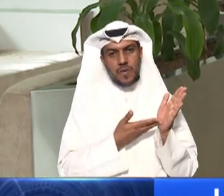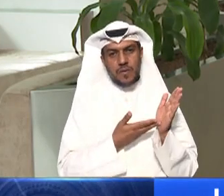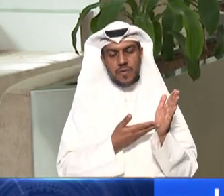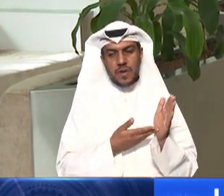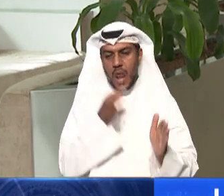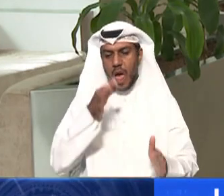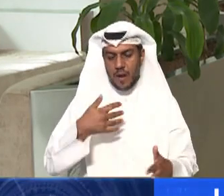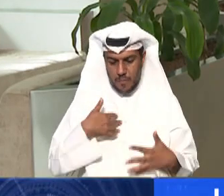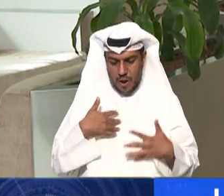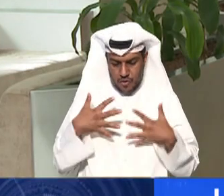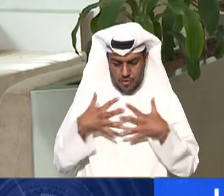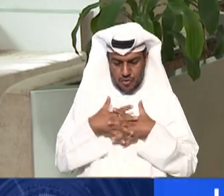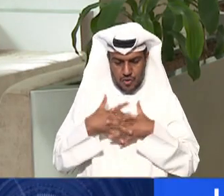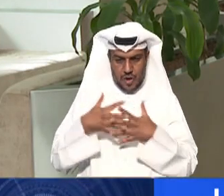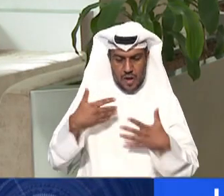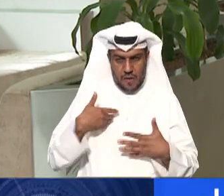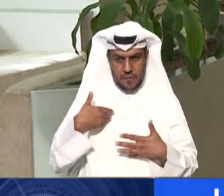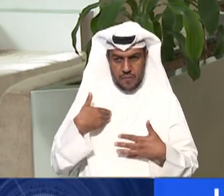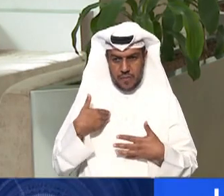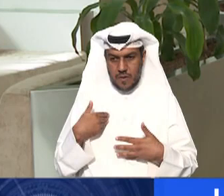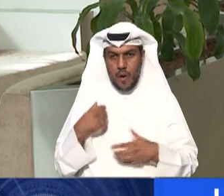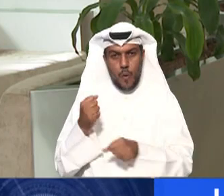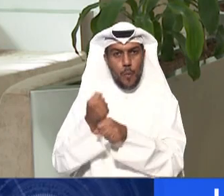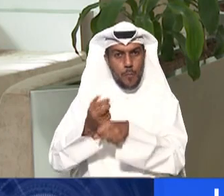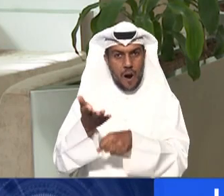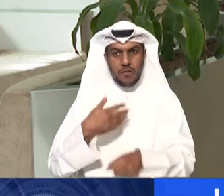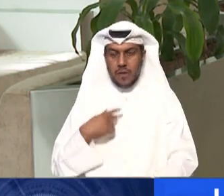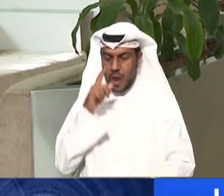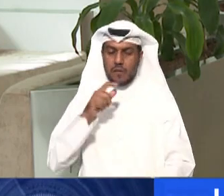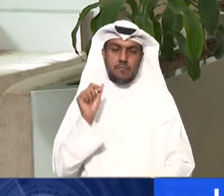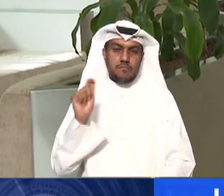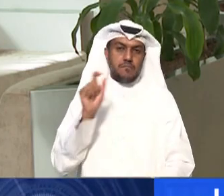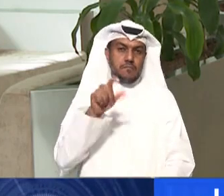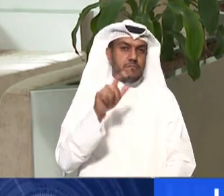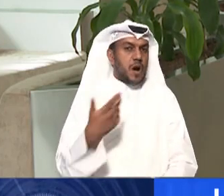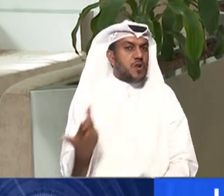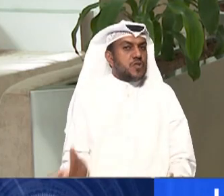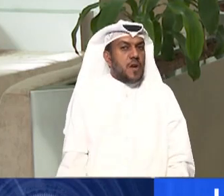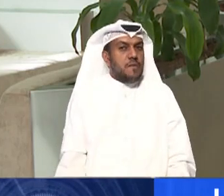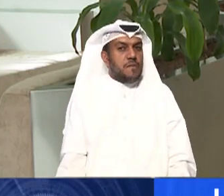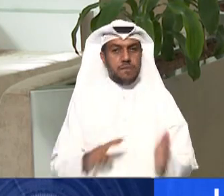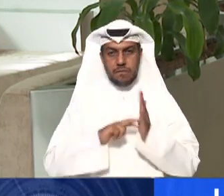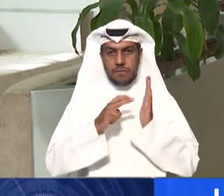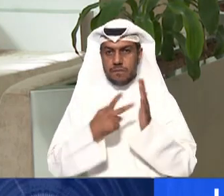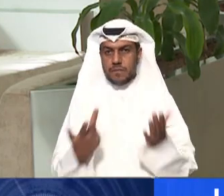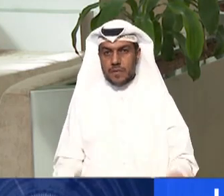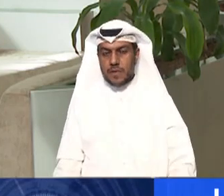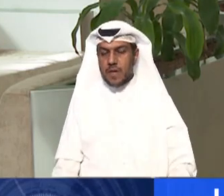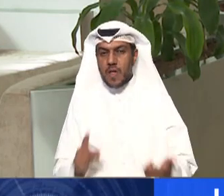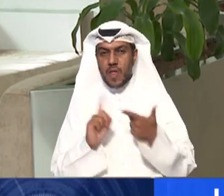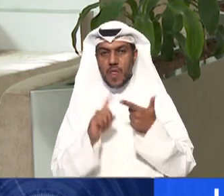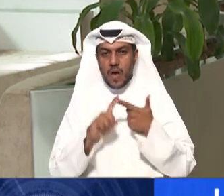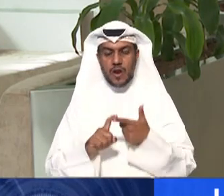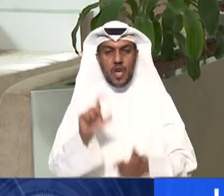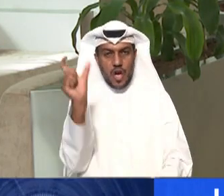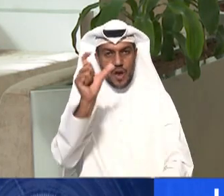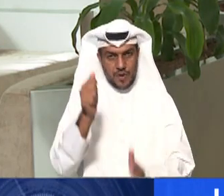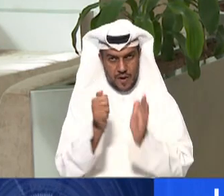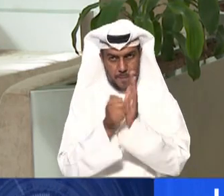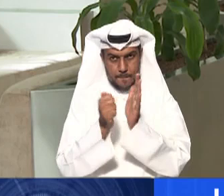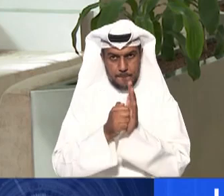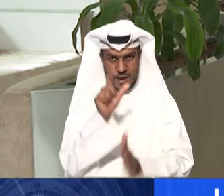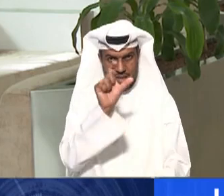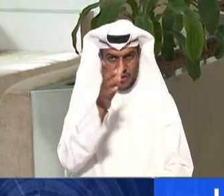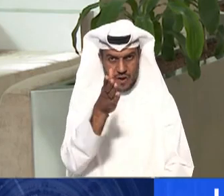قيام أرباب العمل بسدادها للعاملين، كما أيضا قانون الإيجارات لم يعفي المستأجرين من